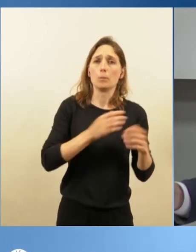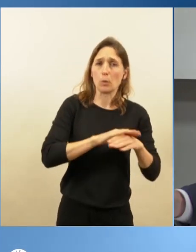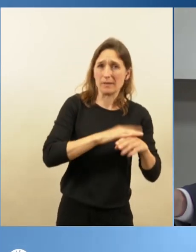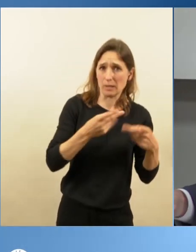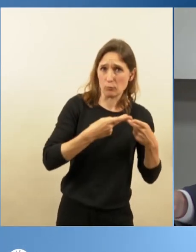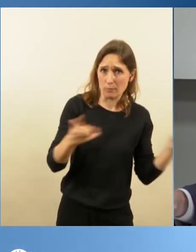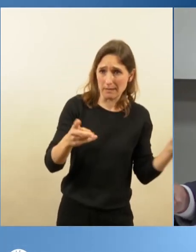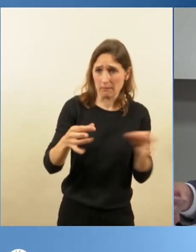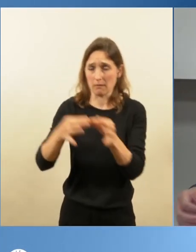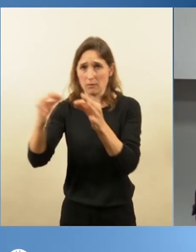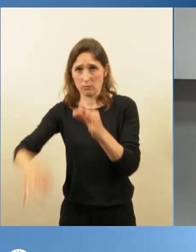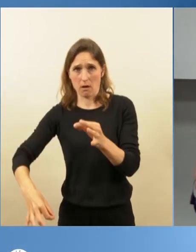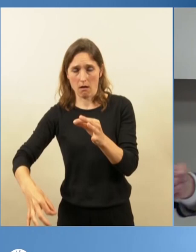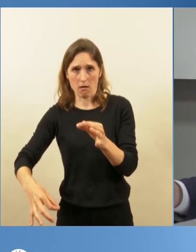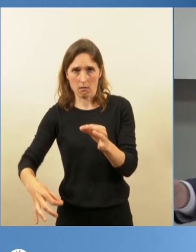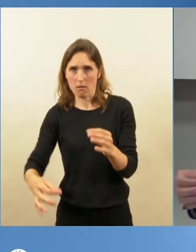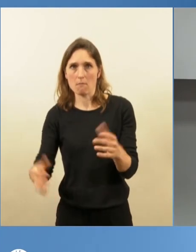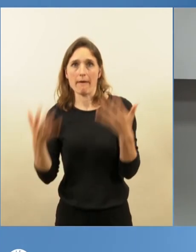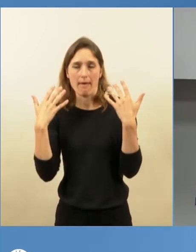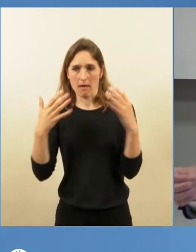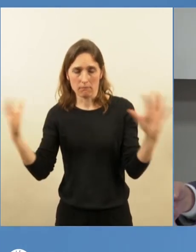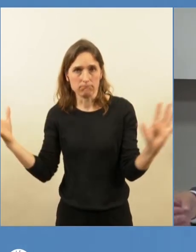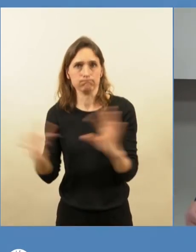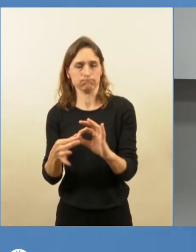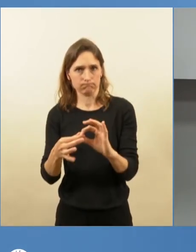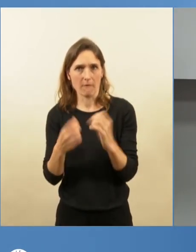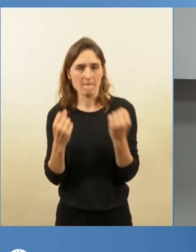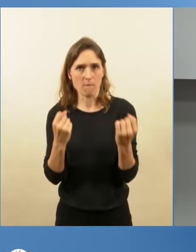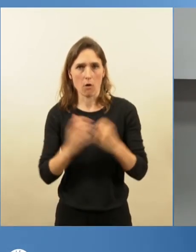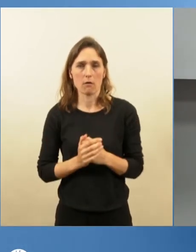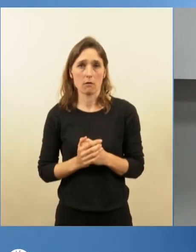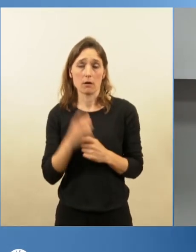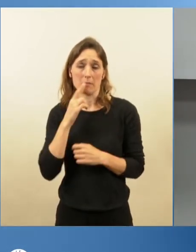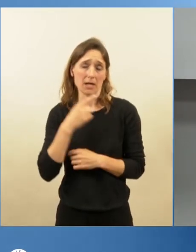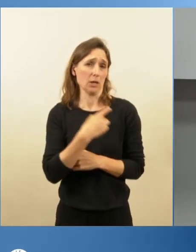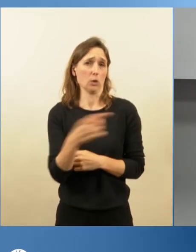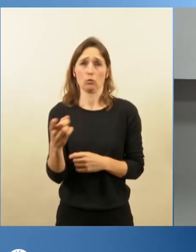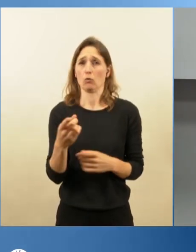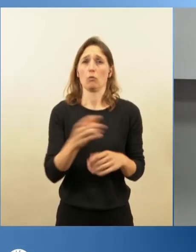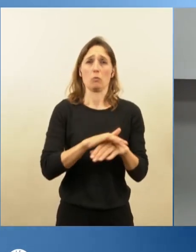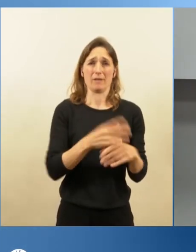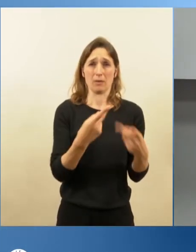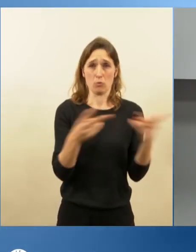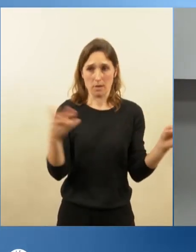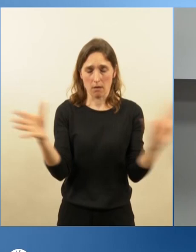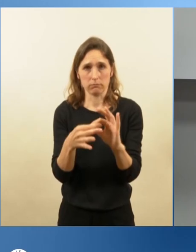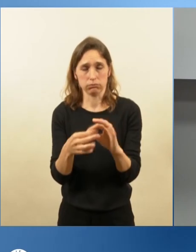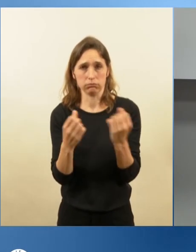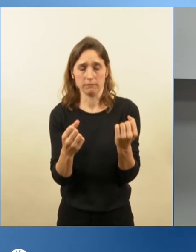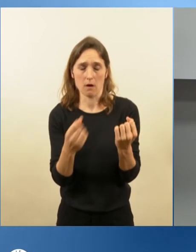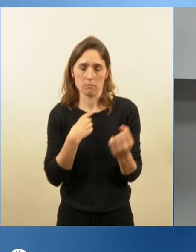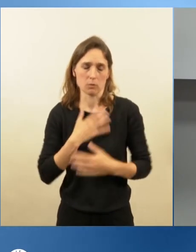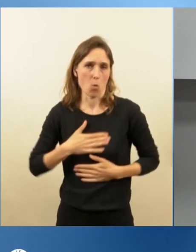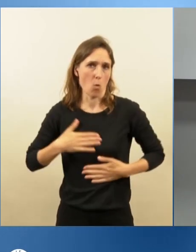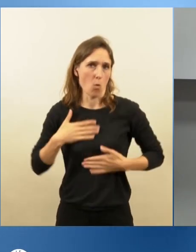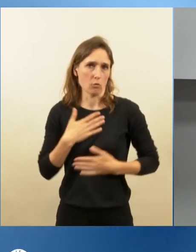et les résultats si nous pouvions avoir cette corrélation dans tous les domaines des politiques publiques nous serions je crois tous